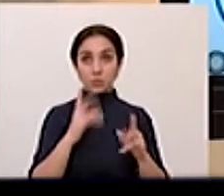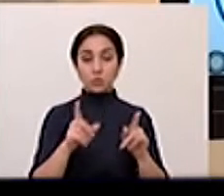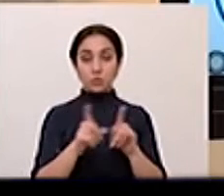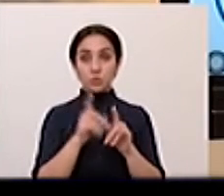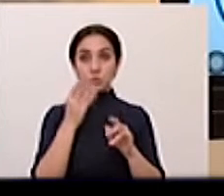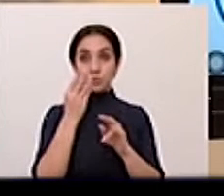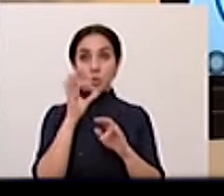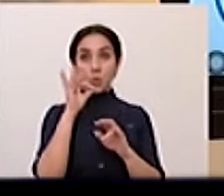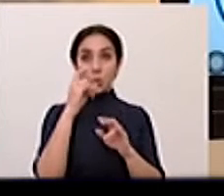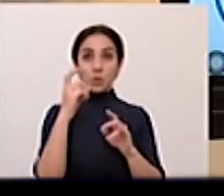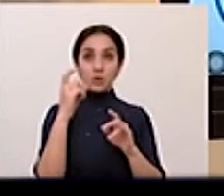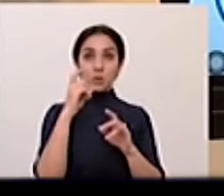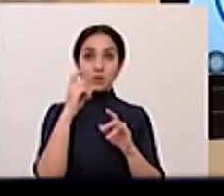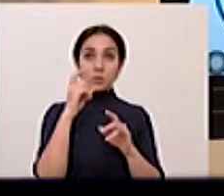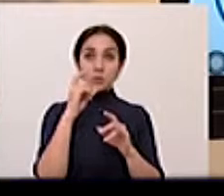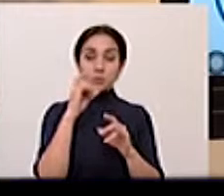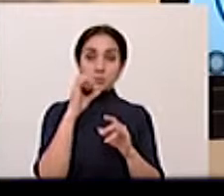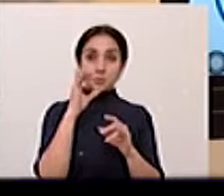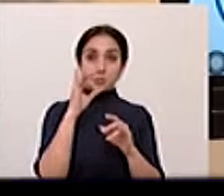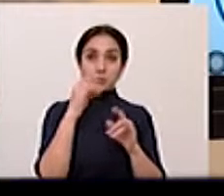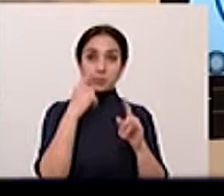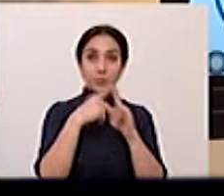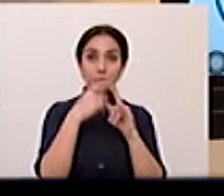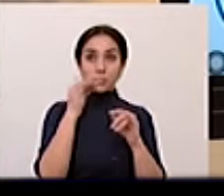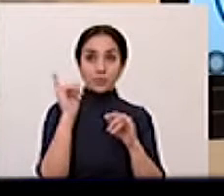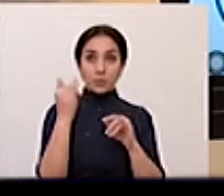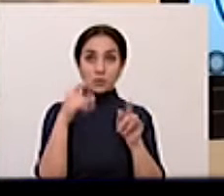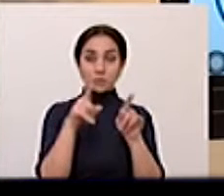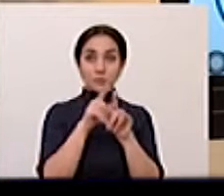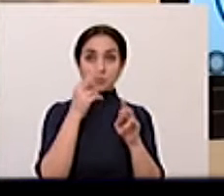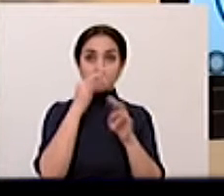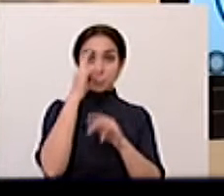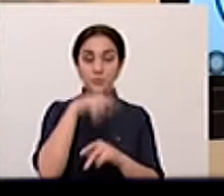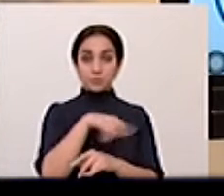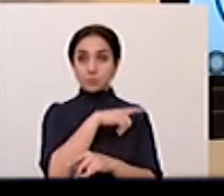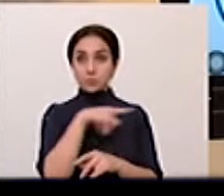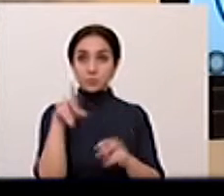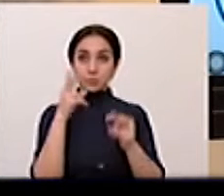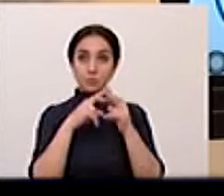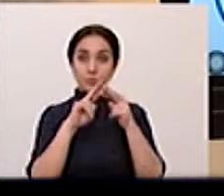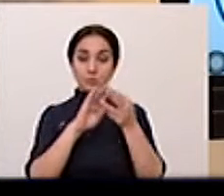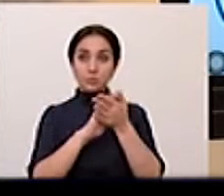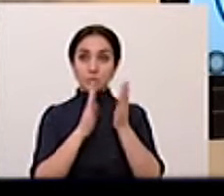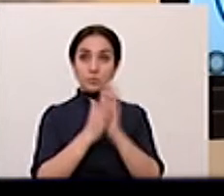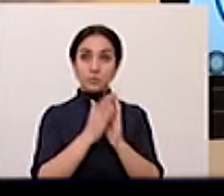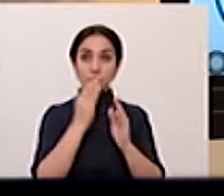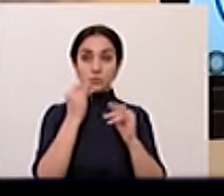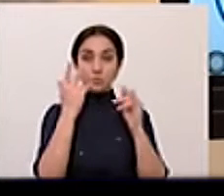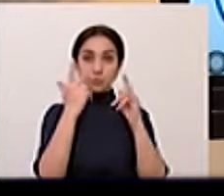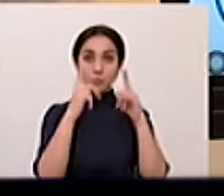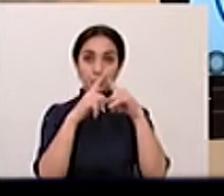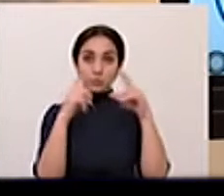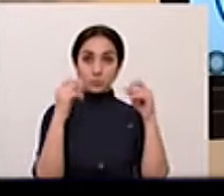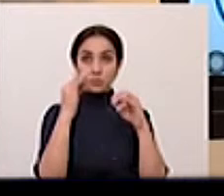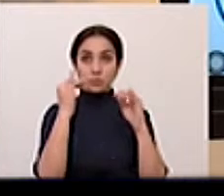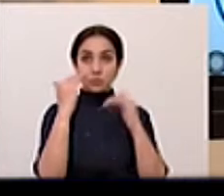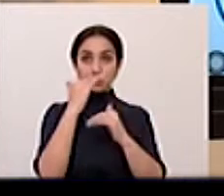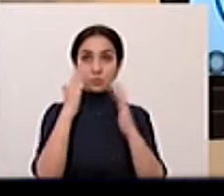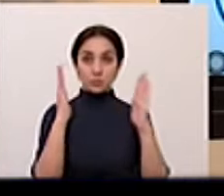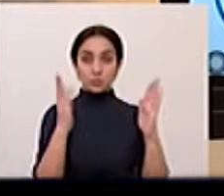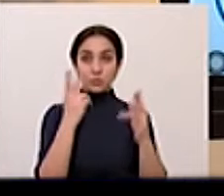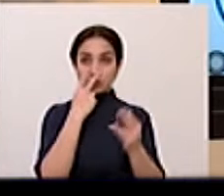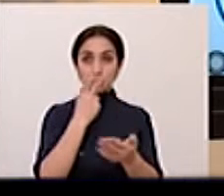ushbu OX Y koordinata tekisligida ko'rib turganingizdek, quyidagi holatda to'g'ri burchakli uchburchak hamda to'rt